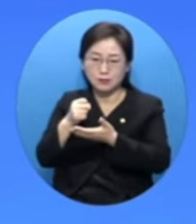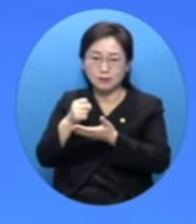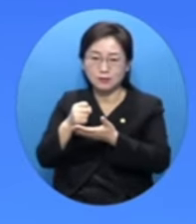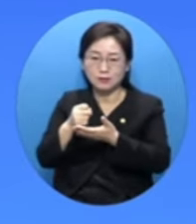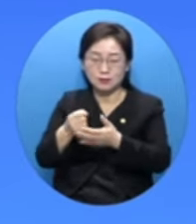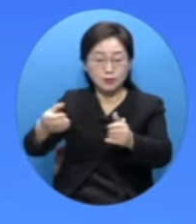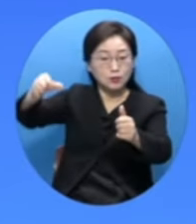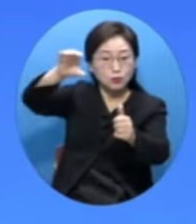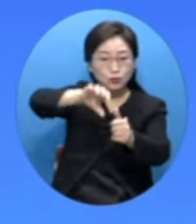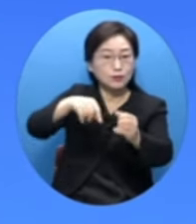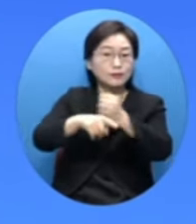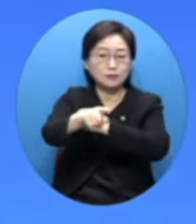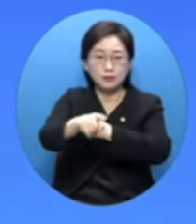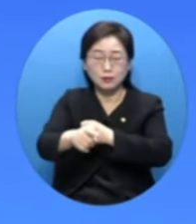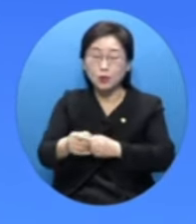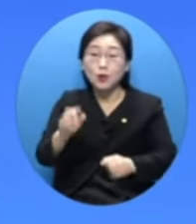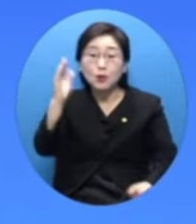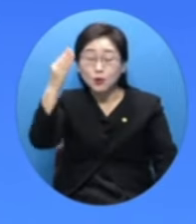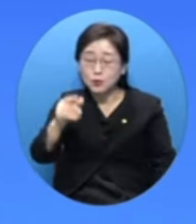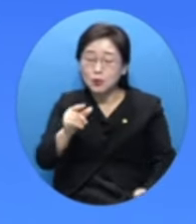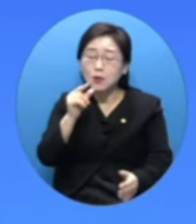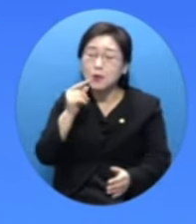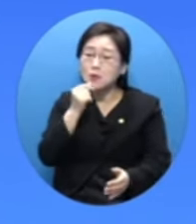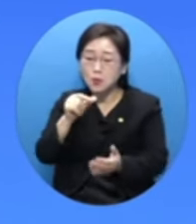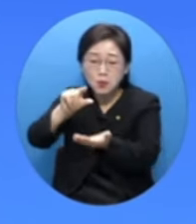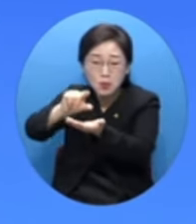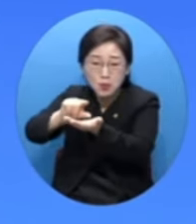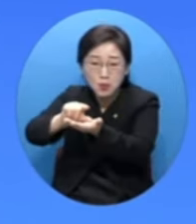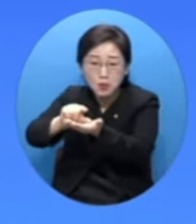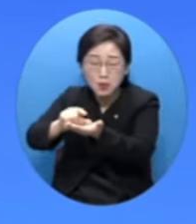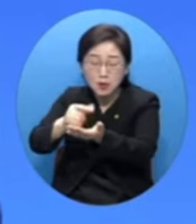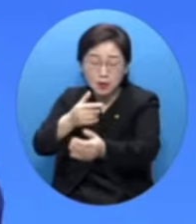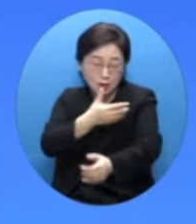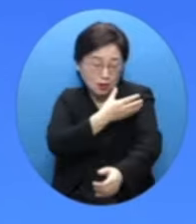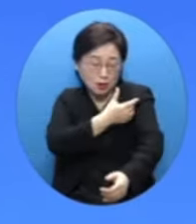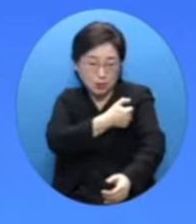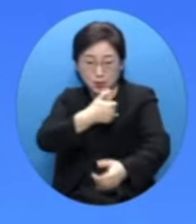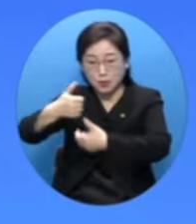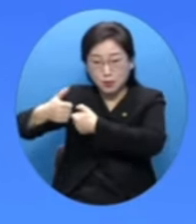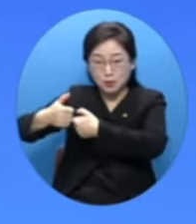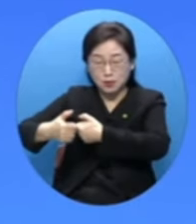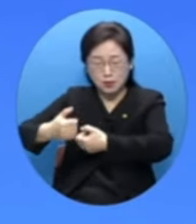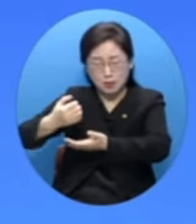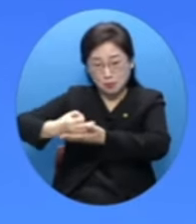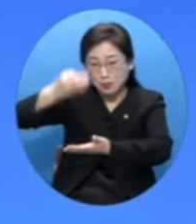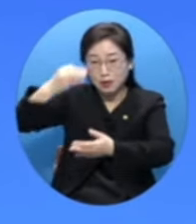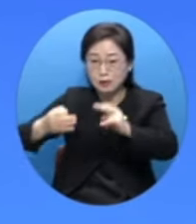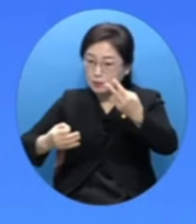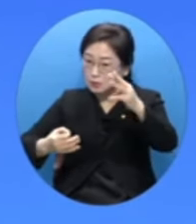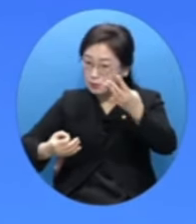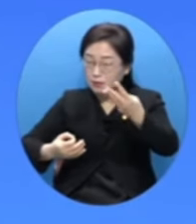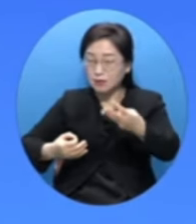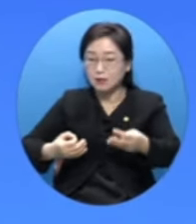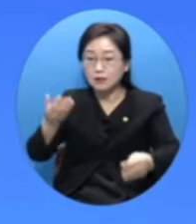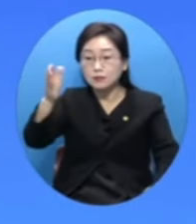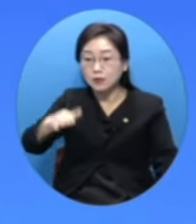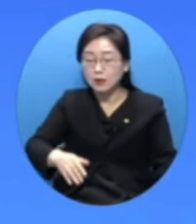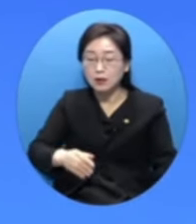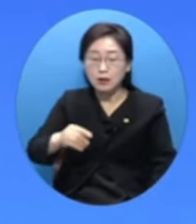부은 것입니다. 요즘은 요만한 향수 하나에 뭐 200불, 300불 하는데 이만한 큰 그 옥합을 갖다 깨부었으니